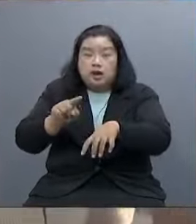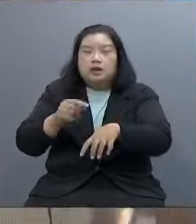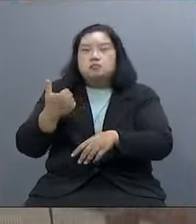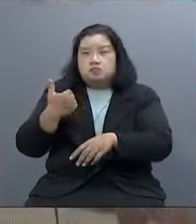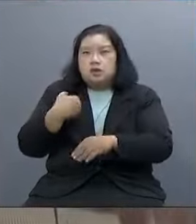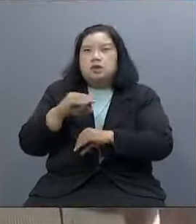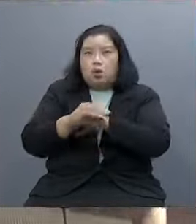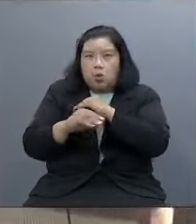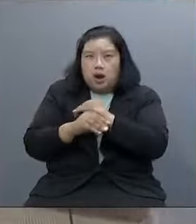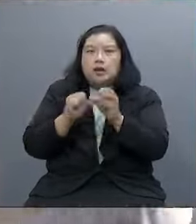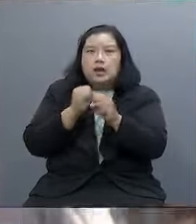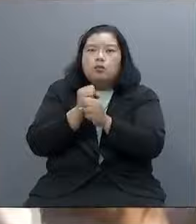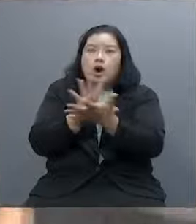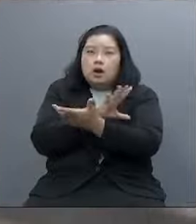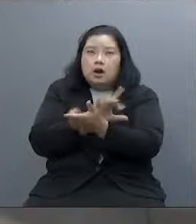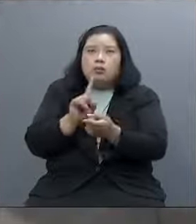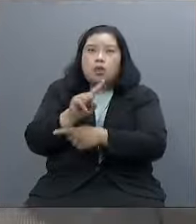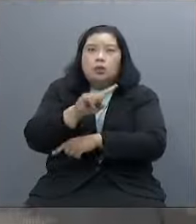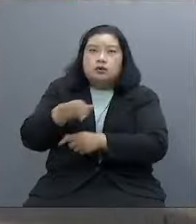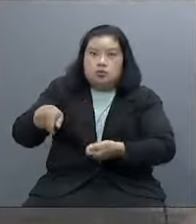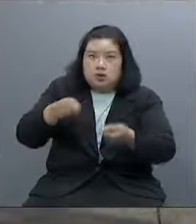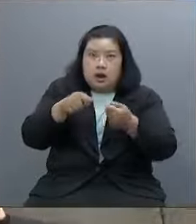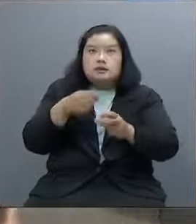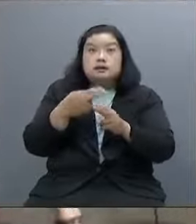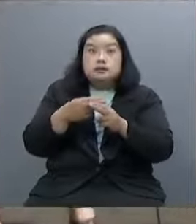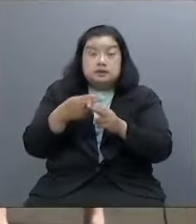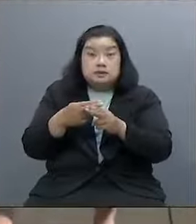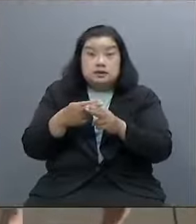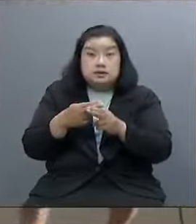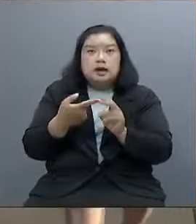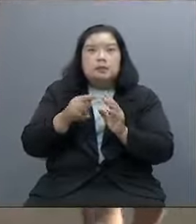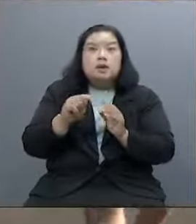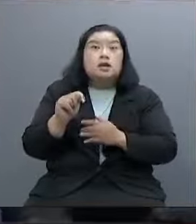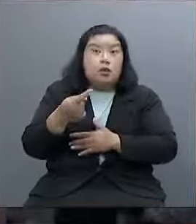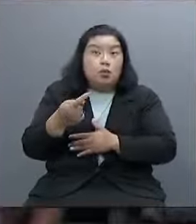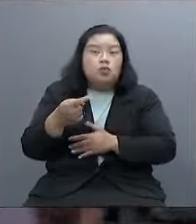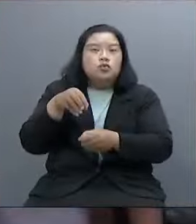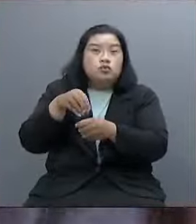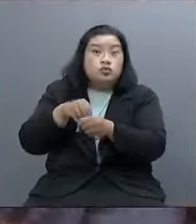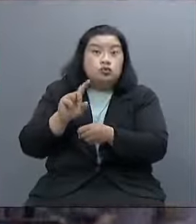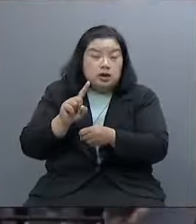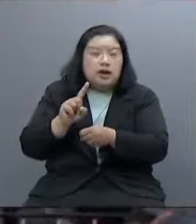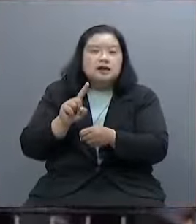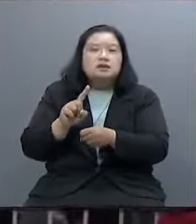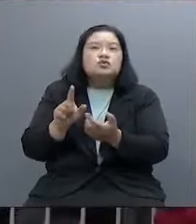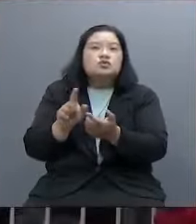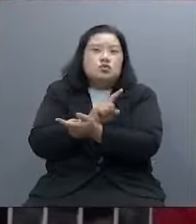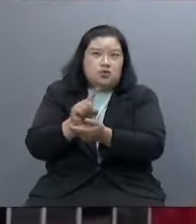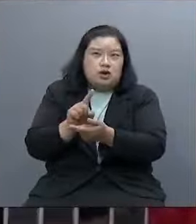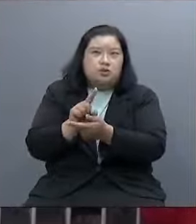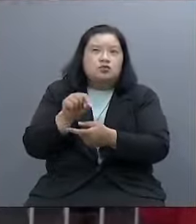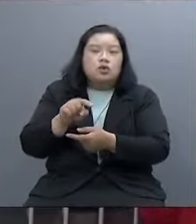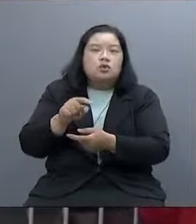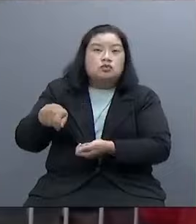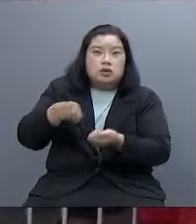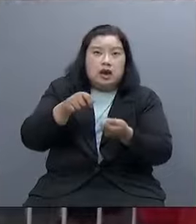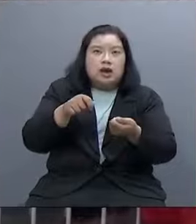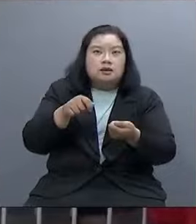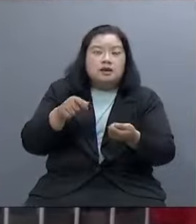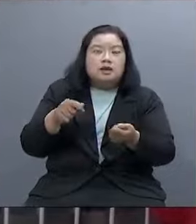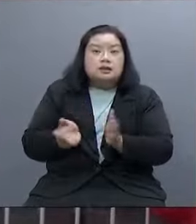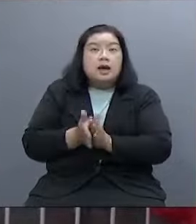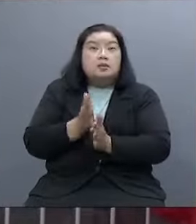รมประเพณีวันสงกรานต์ภายใต้ชื่อสงกรานต์แอดเบตงปีนี้ห่มสบายใส่ยีนก็มีนักท่องเที่ยวให้ความสนใจและเข้ามาร่วม